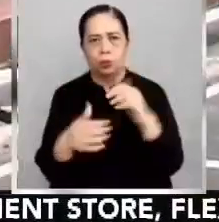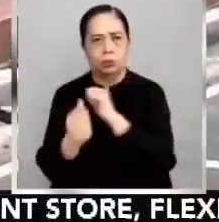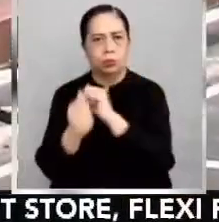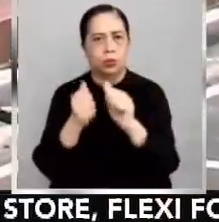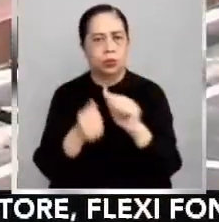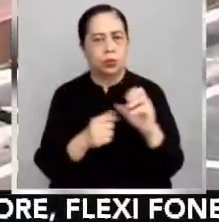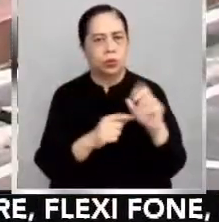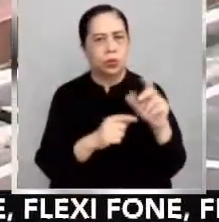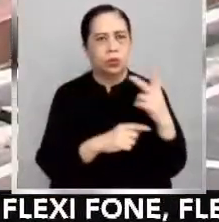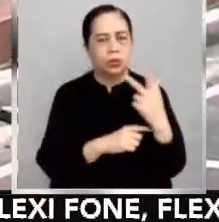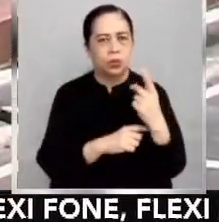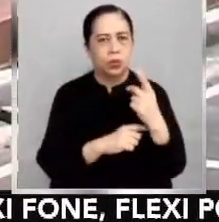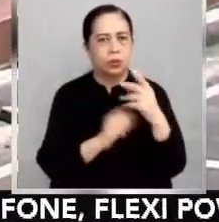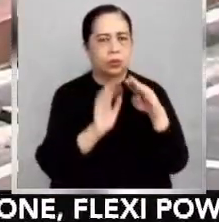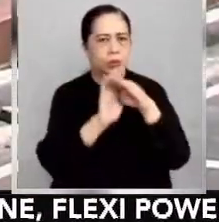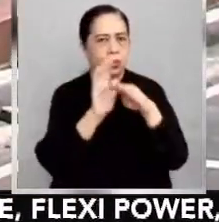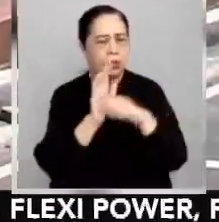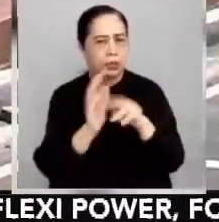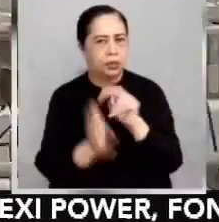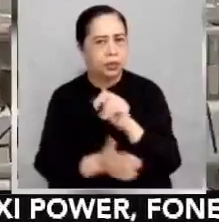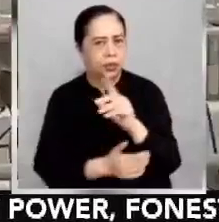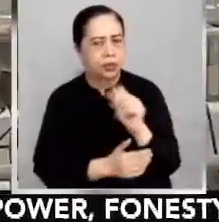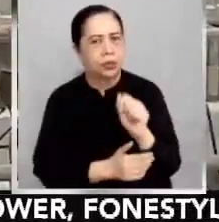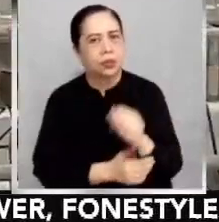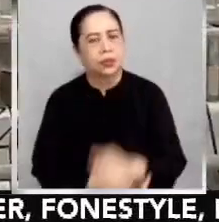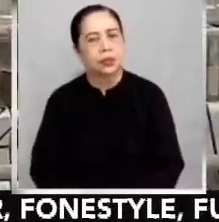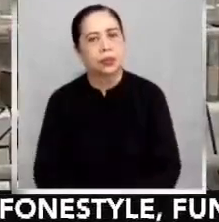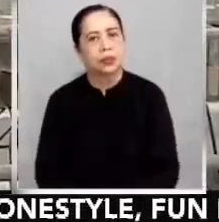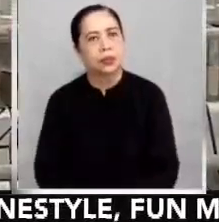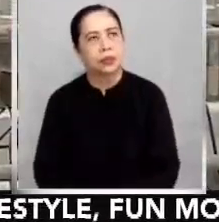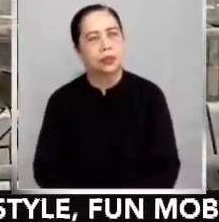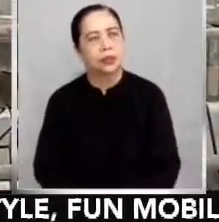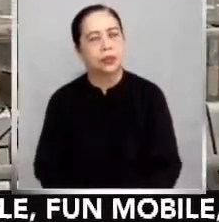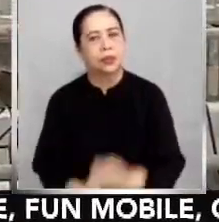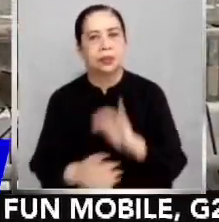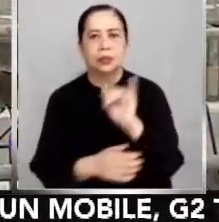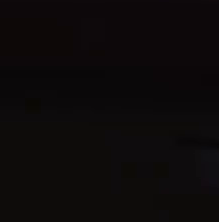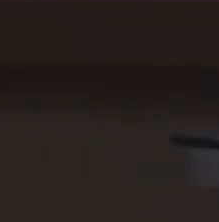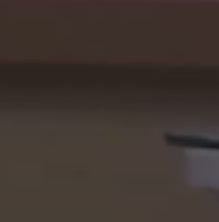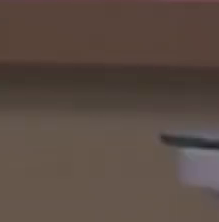31 priority bills ng LEDAC sa pagtatapos ng sesyon ng Kamara sa June 2.